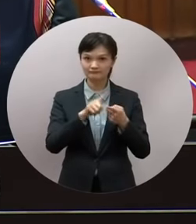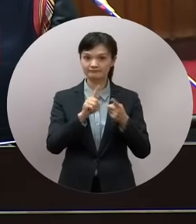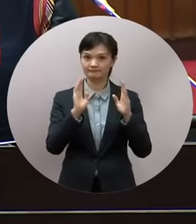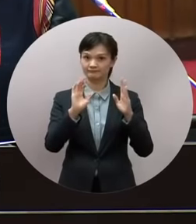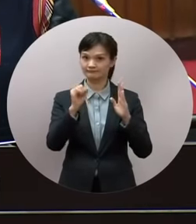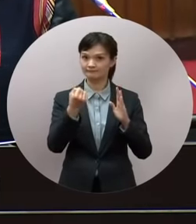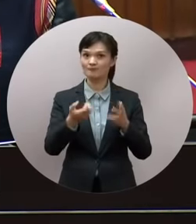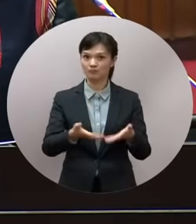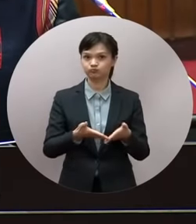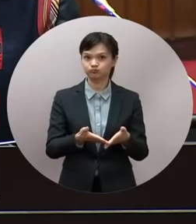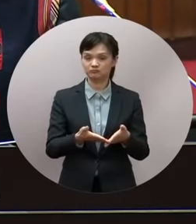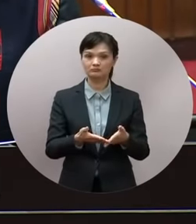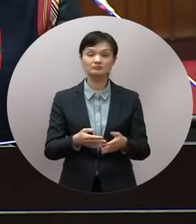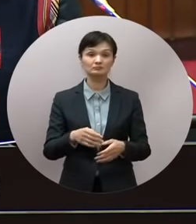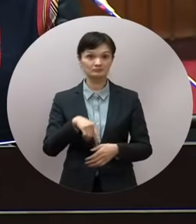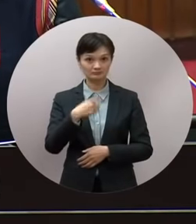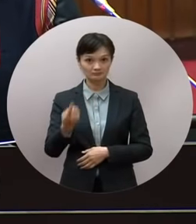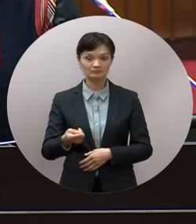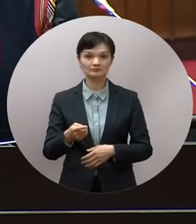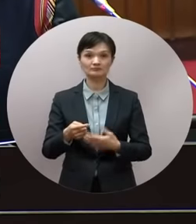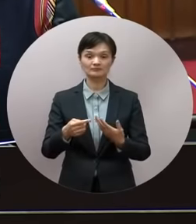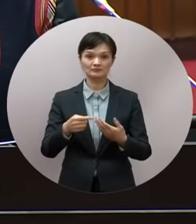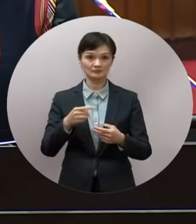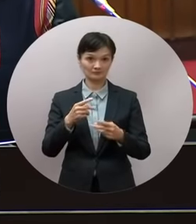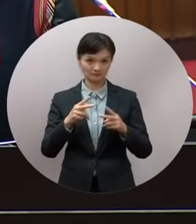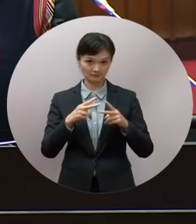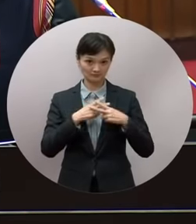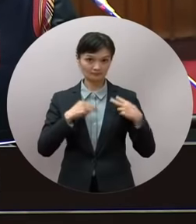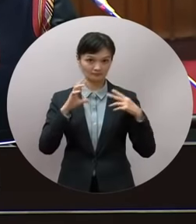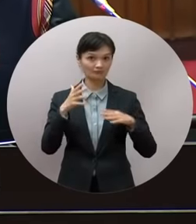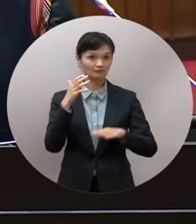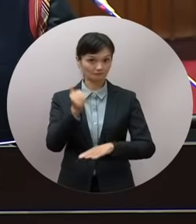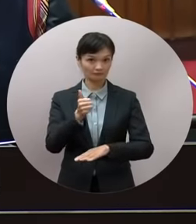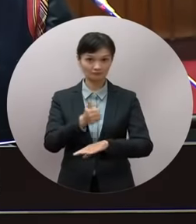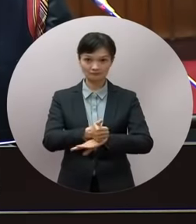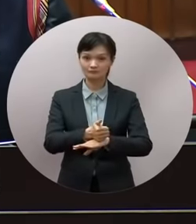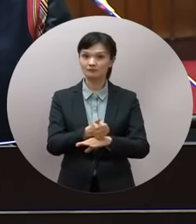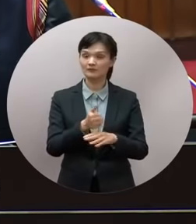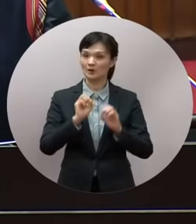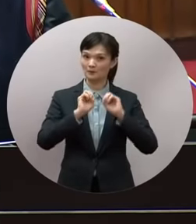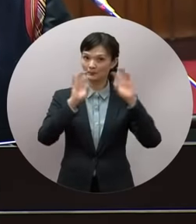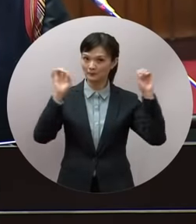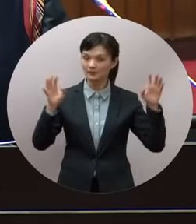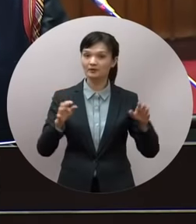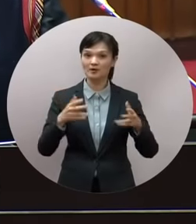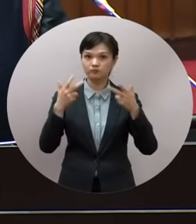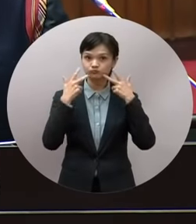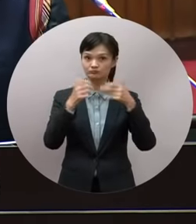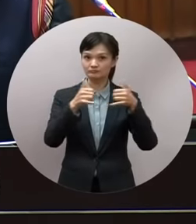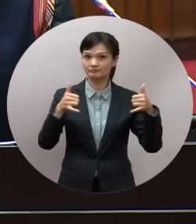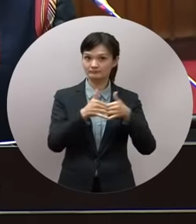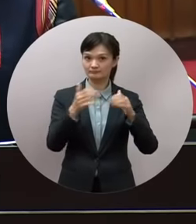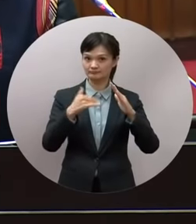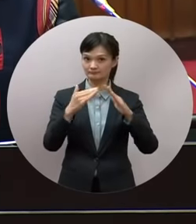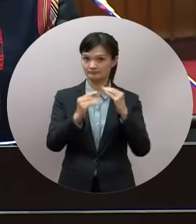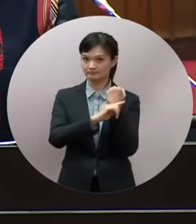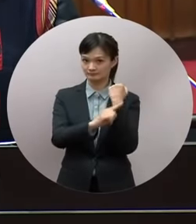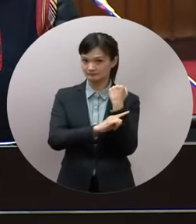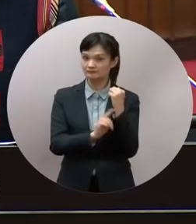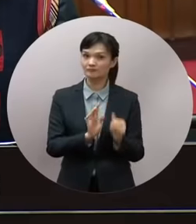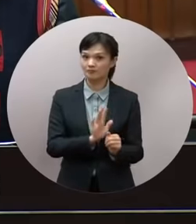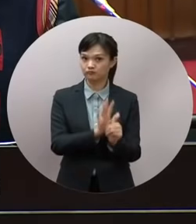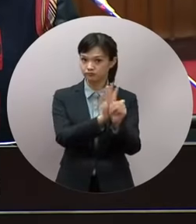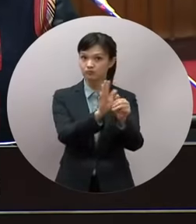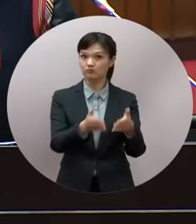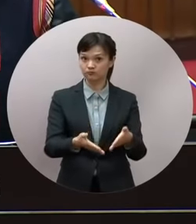我们总统在青年论坛上面，小英总统他宣誓说积极要推动原住民族的学校法。今天